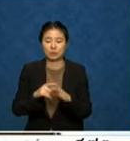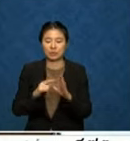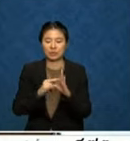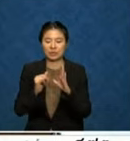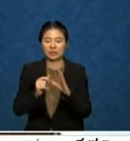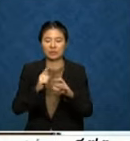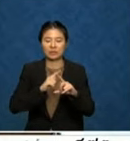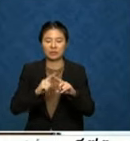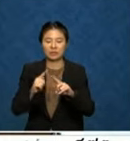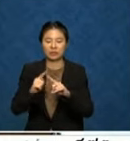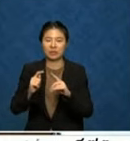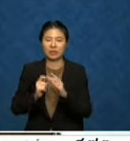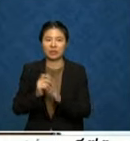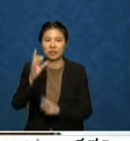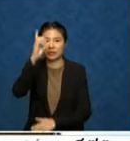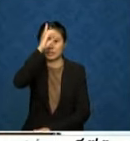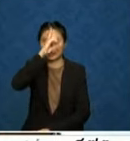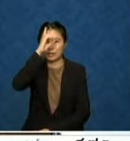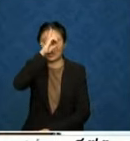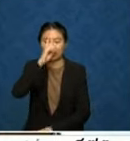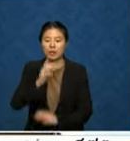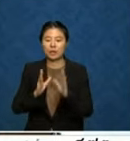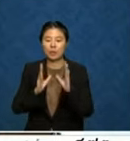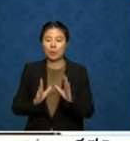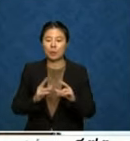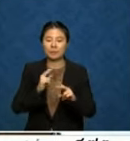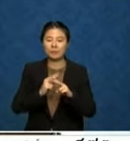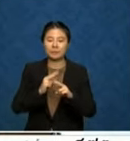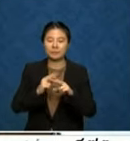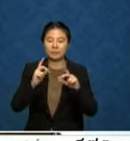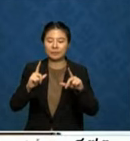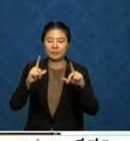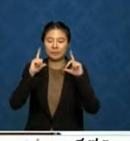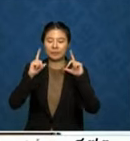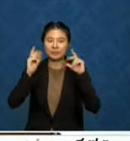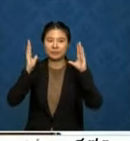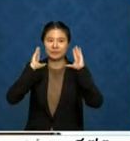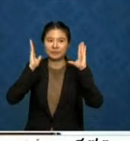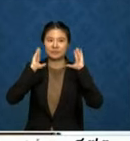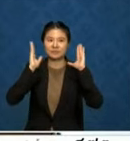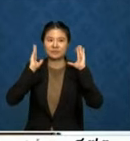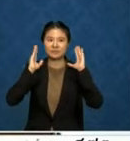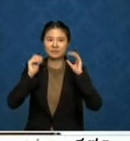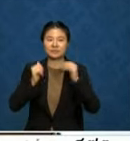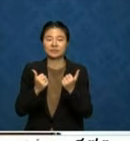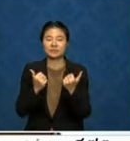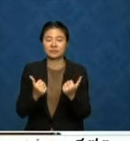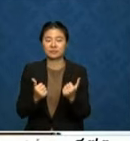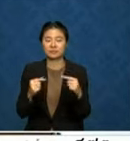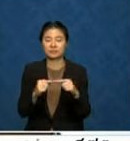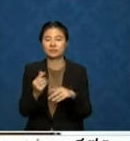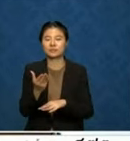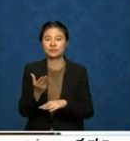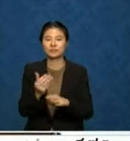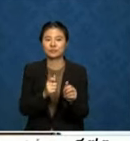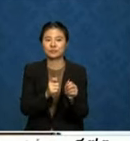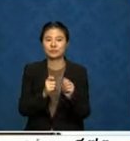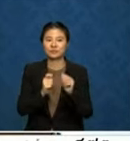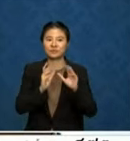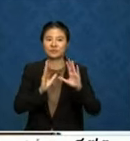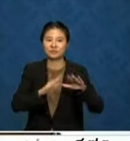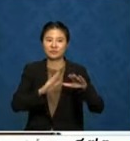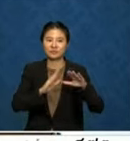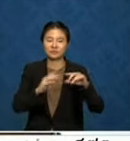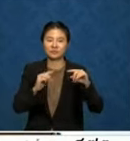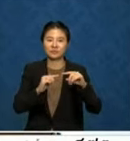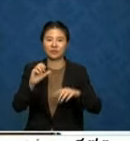าราใช้คนดังๆมาเป็นพรีเซนเตอร์นะครับท่านประธานครับผมสุดท้ายนี้ก็ขออนุญาตฝากไป